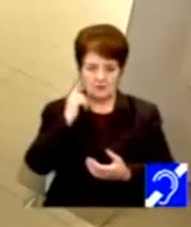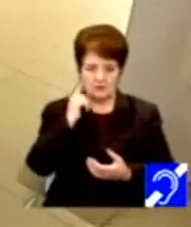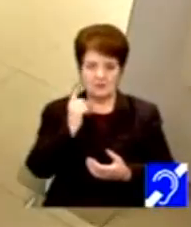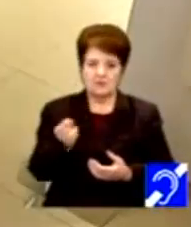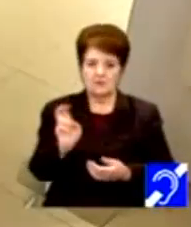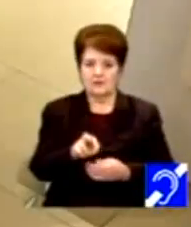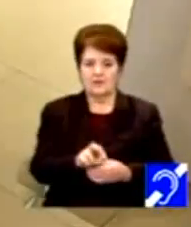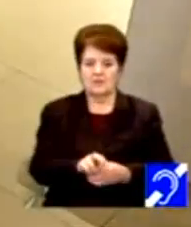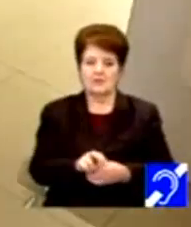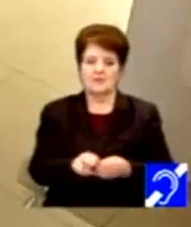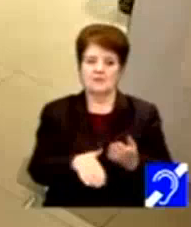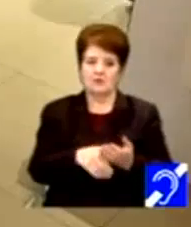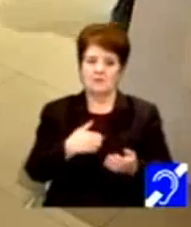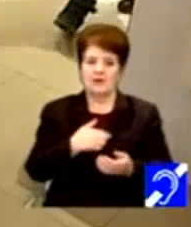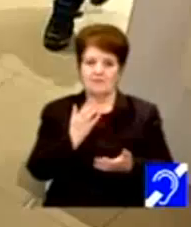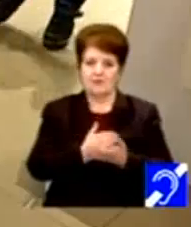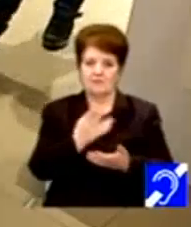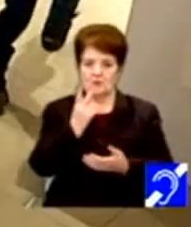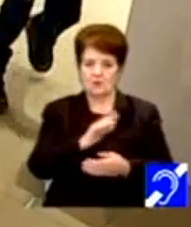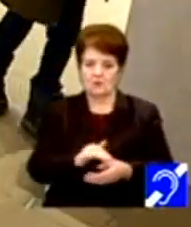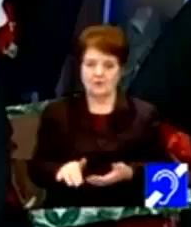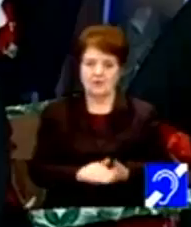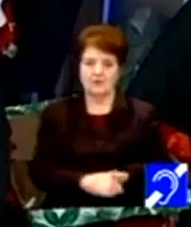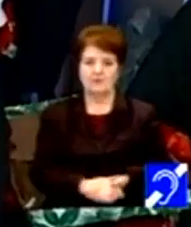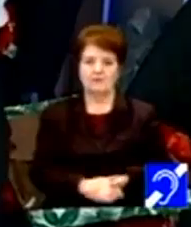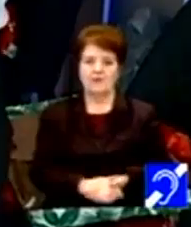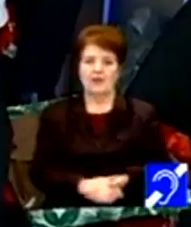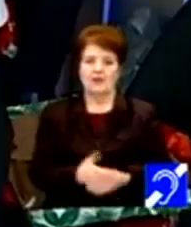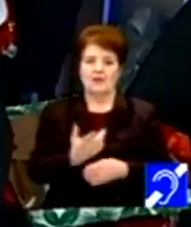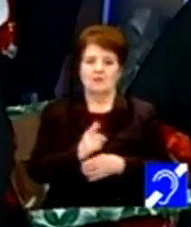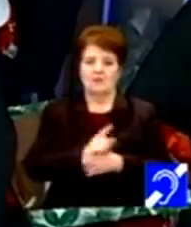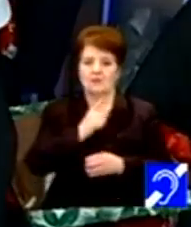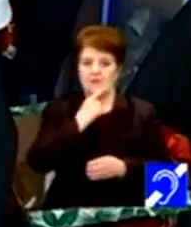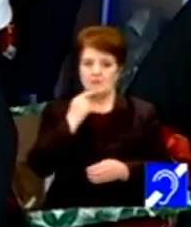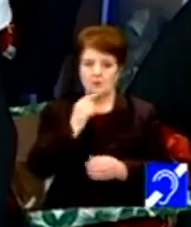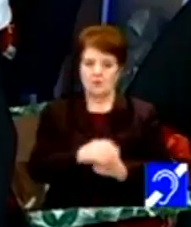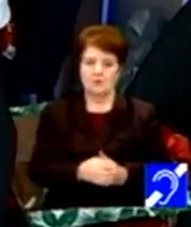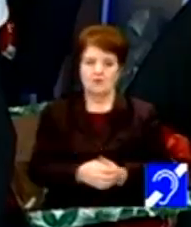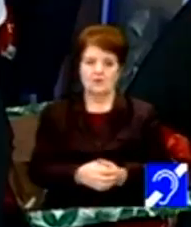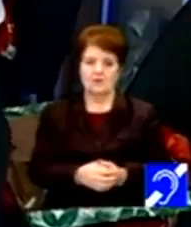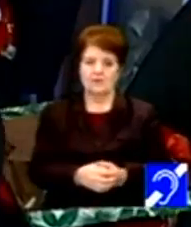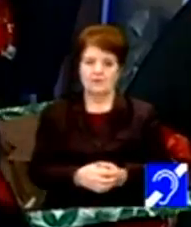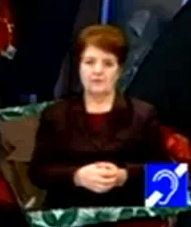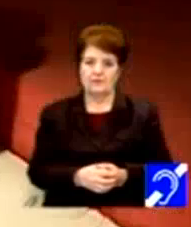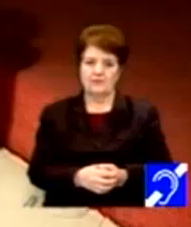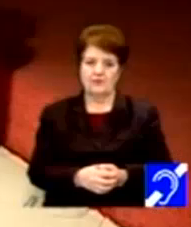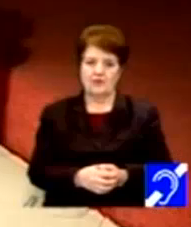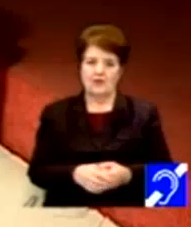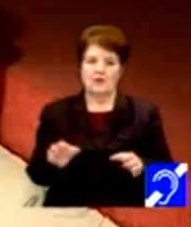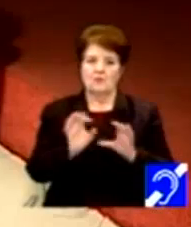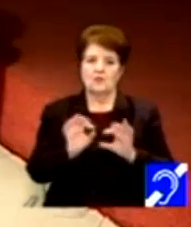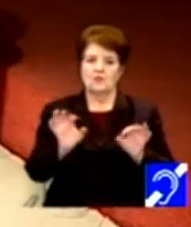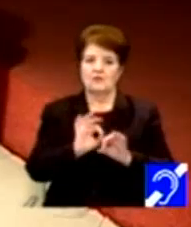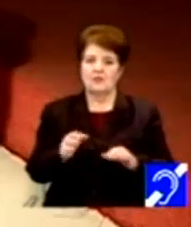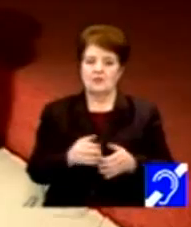ales că avem 2 copii. Mă închipuiți, da. Foarte mult emoționat. Sunt profund motivată